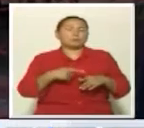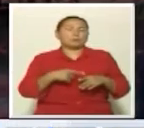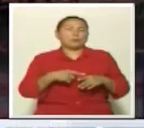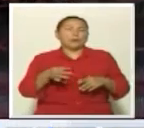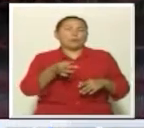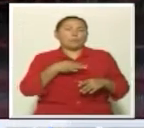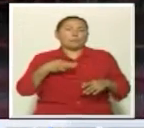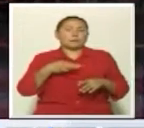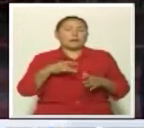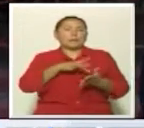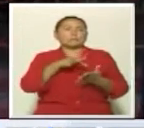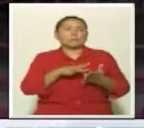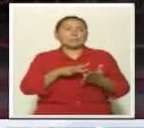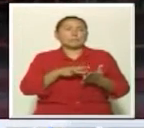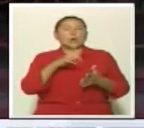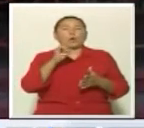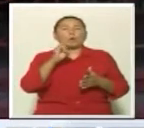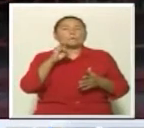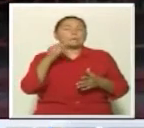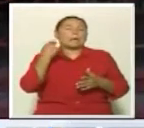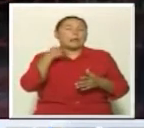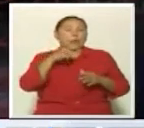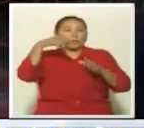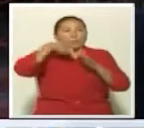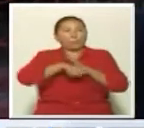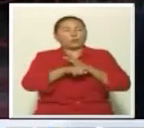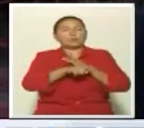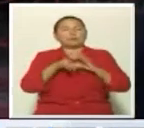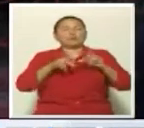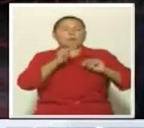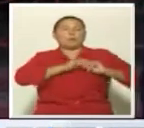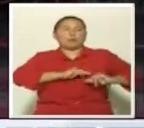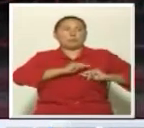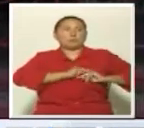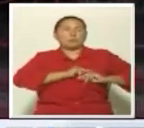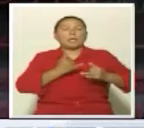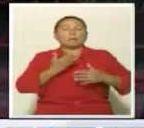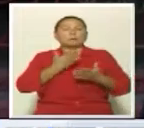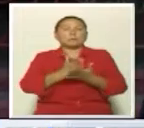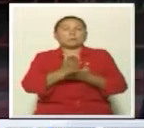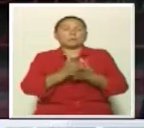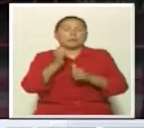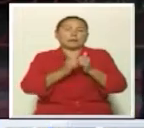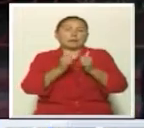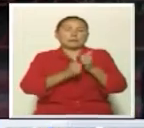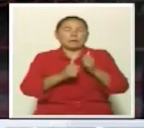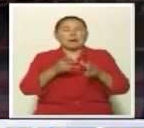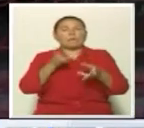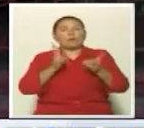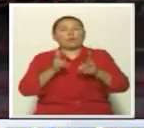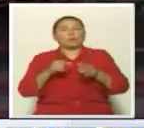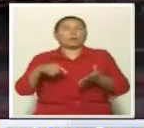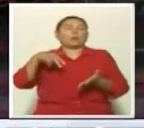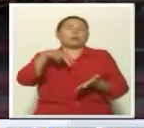Маңғыстау облысы Ақтау қаласындағы қоныс колониясында аға аспазшы болып жұмыс істеймін. Біздің қызметкерлеріміздің арқасында асханаға жұмысқа